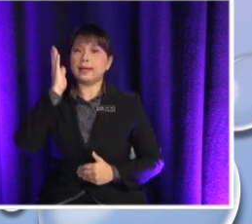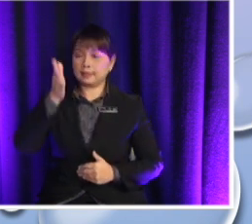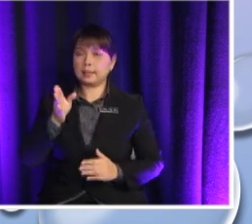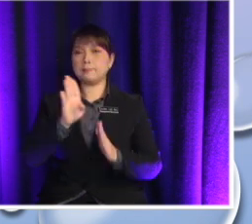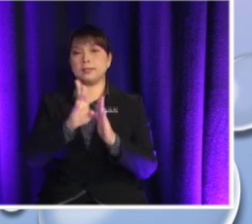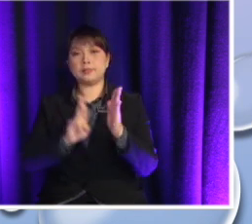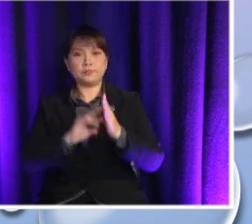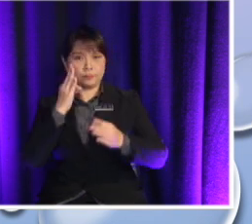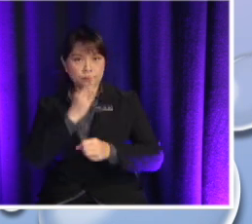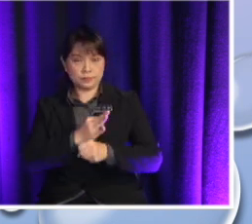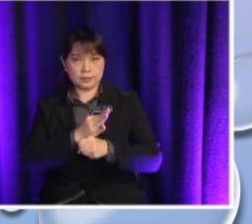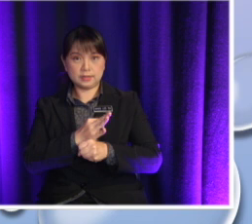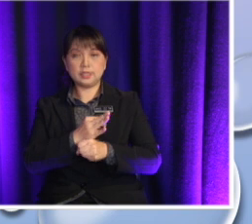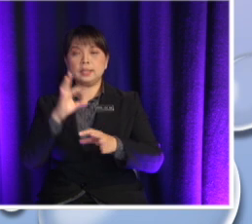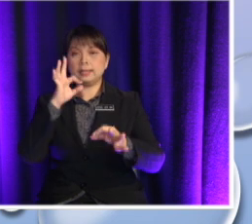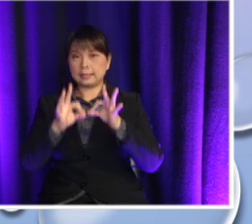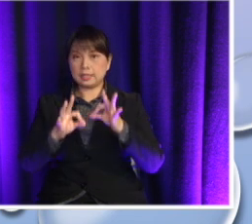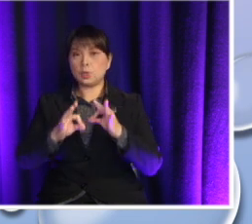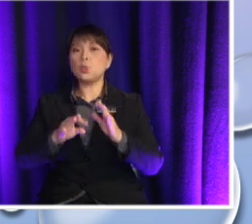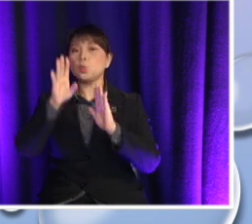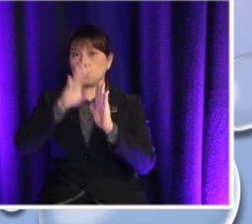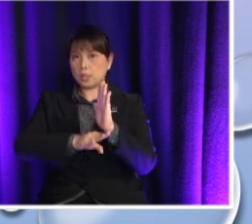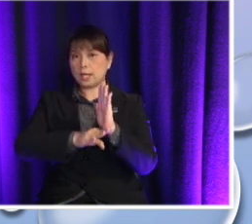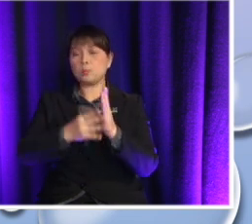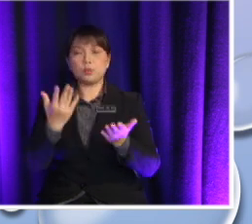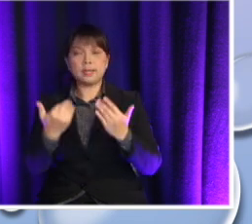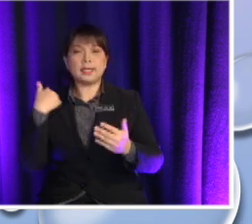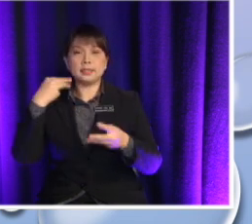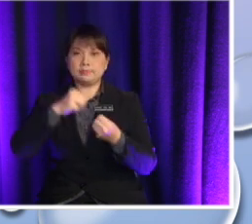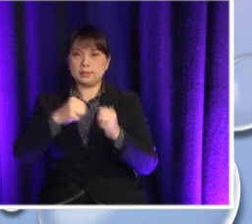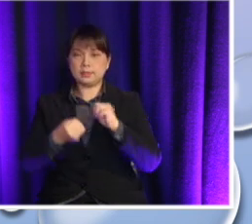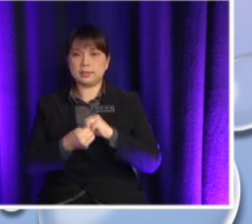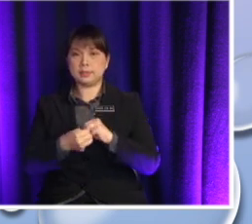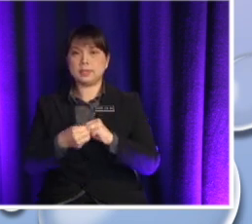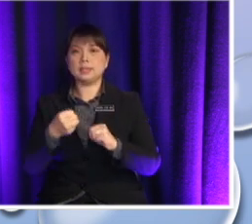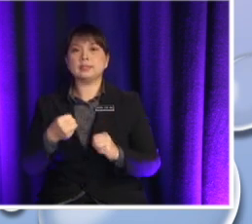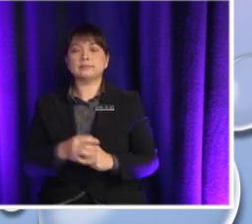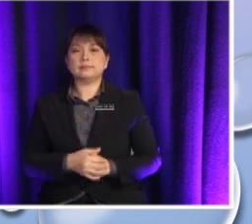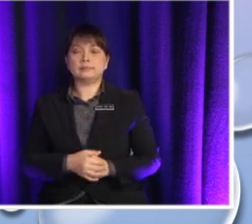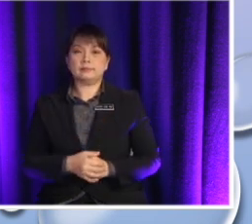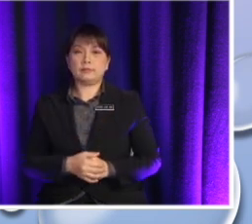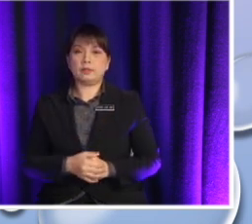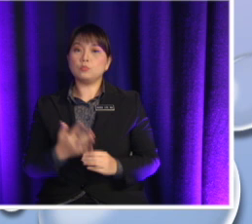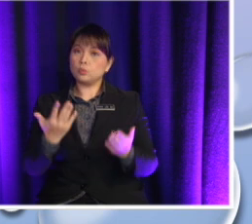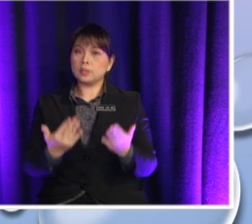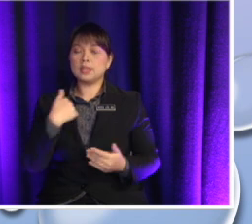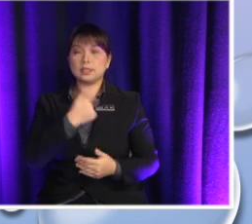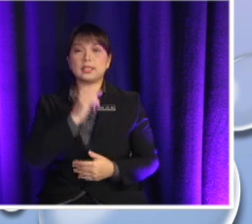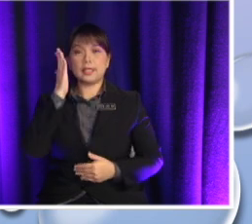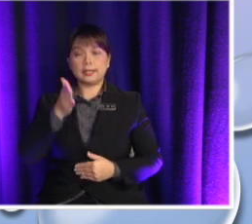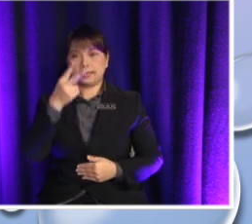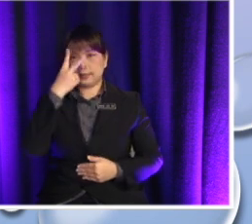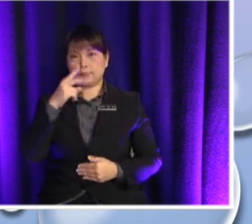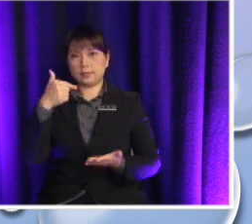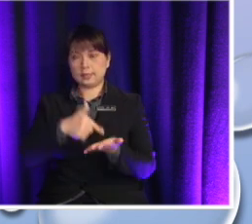mungkin ada mana-mana masalah lah kan. Dan mungkin kita boleh tengok ada tak voltan yang ada pada voltan